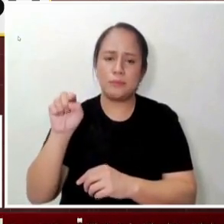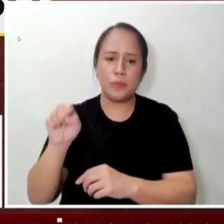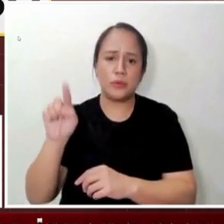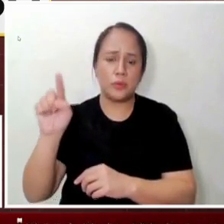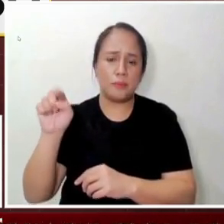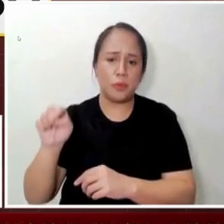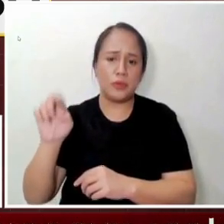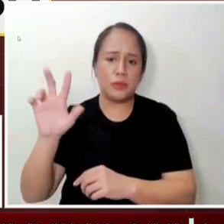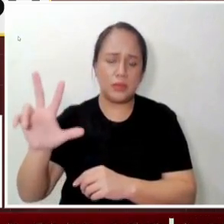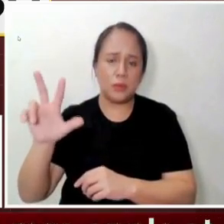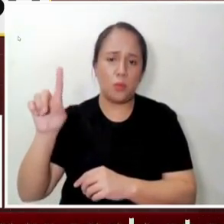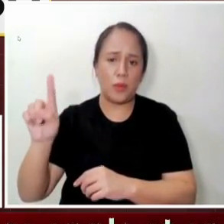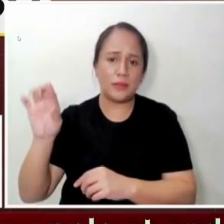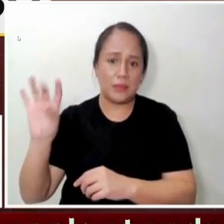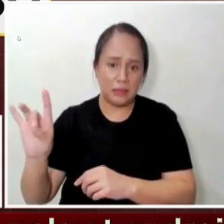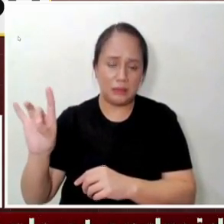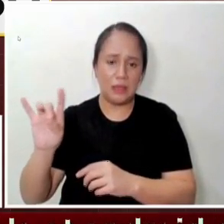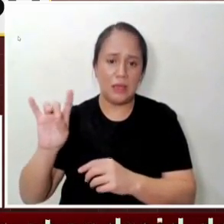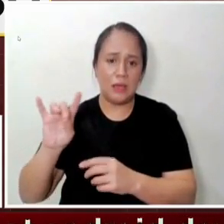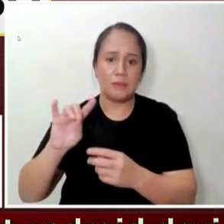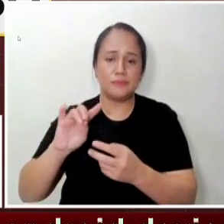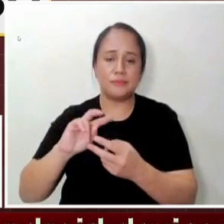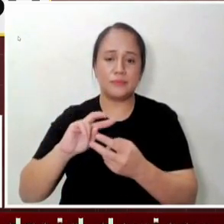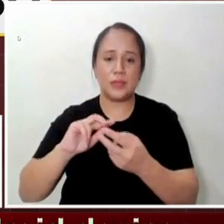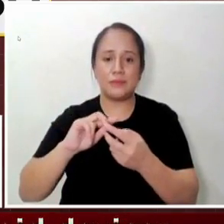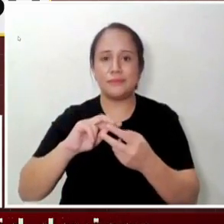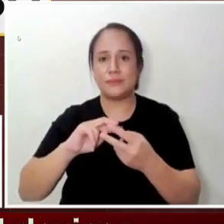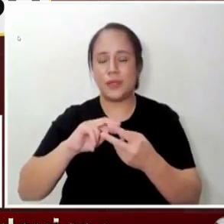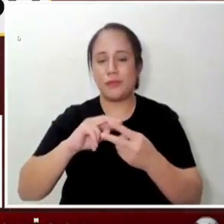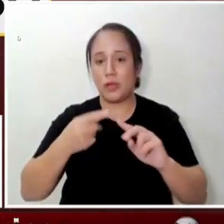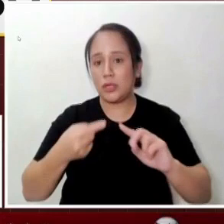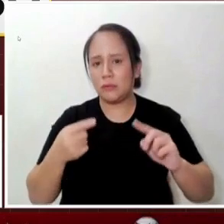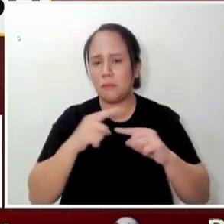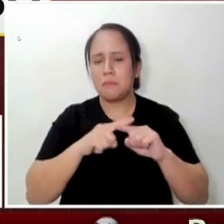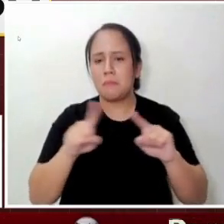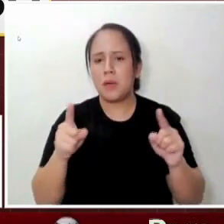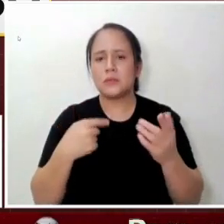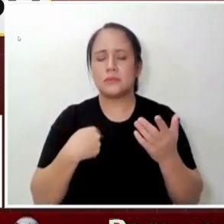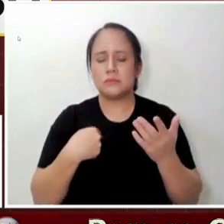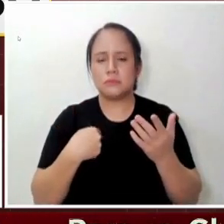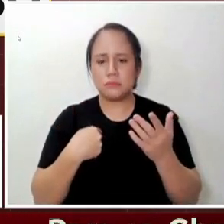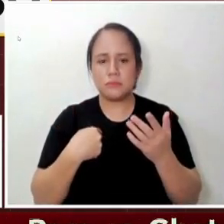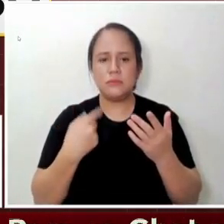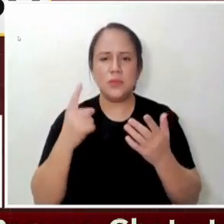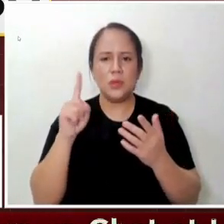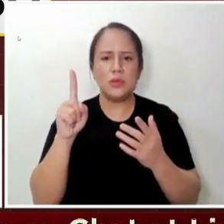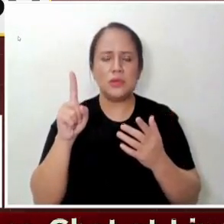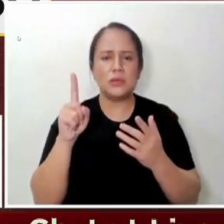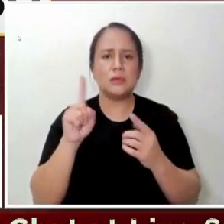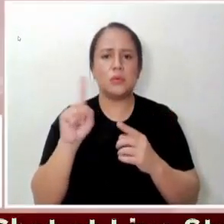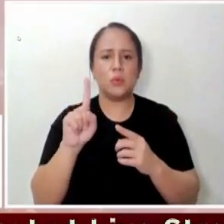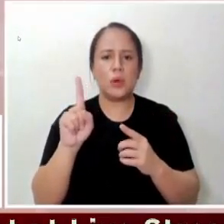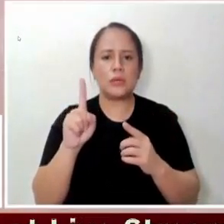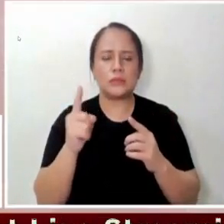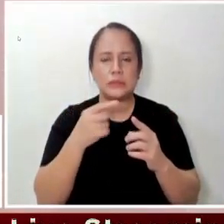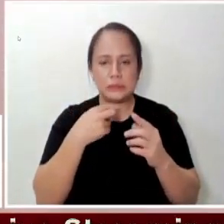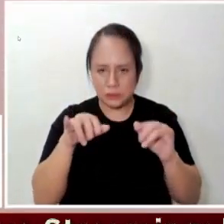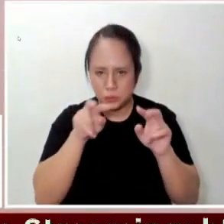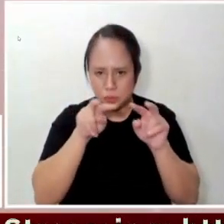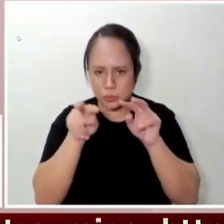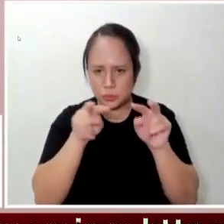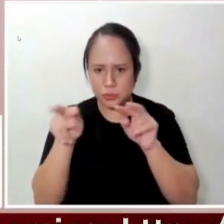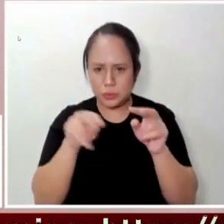B.1.1.318 variant. Hindi ito variant of concern o variant of interest, kundi isang variant under monitoring.